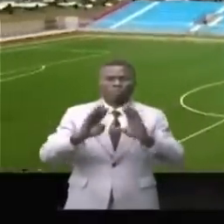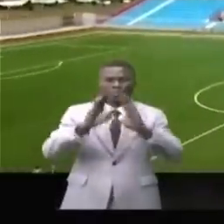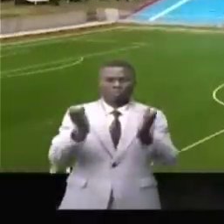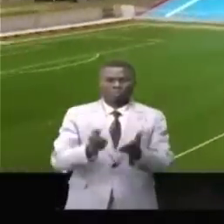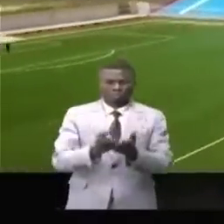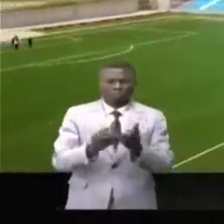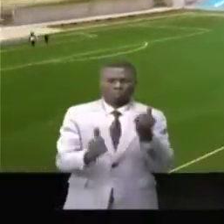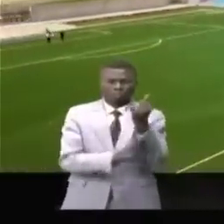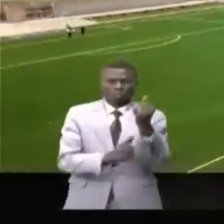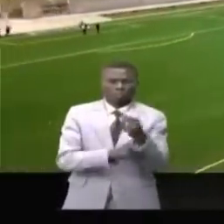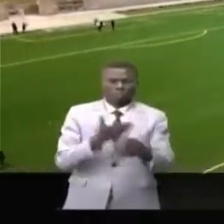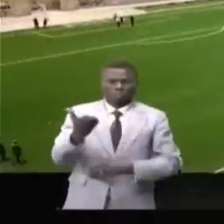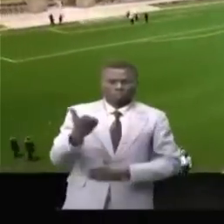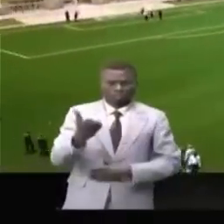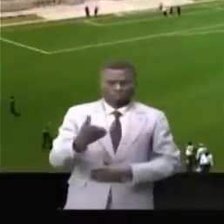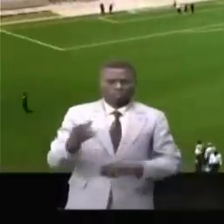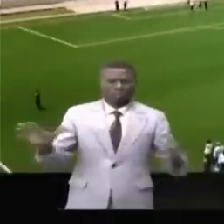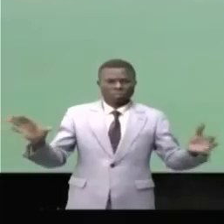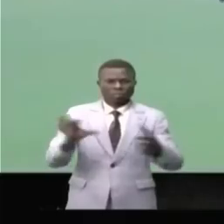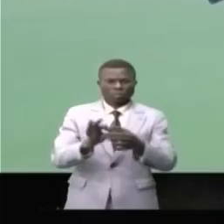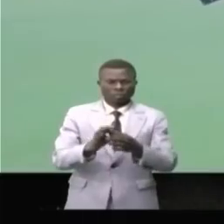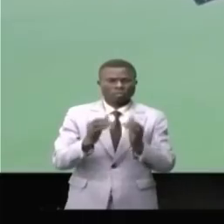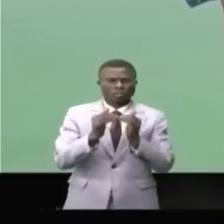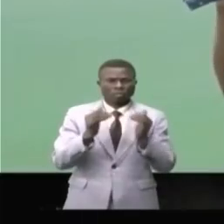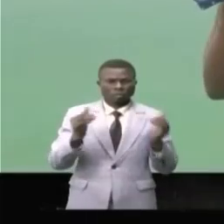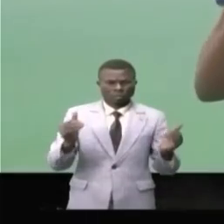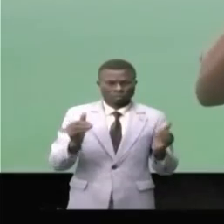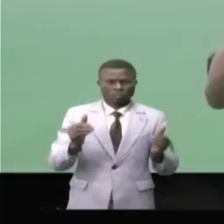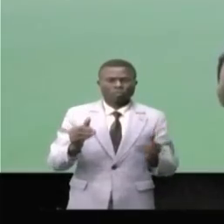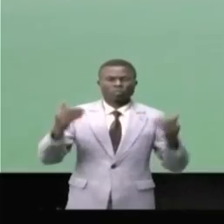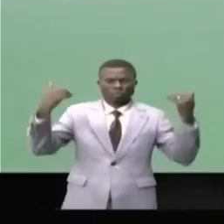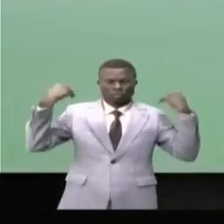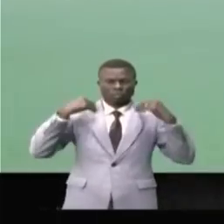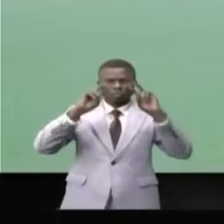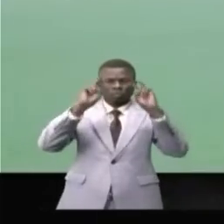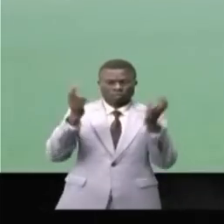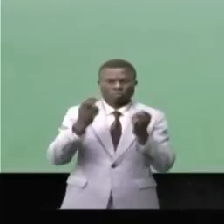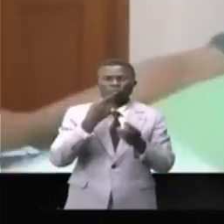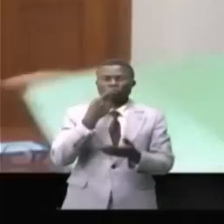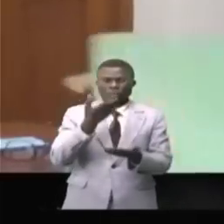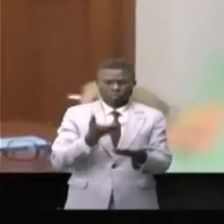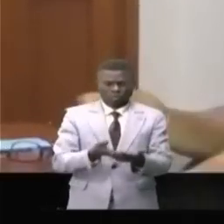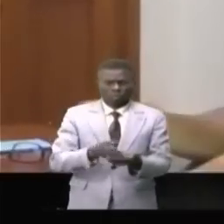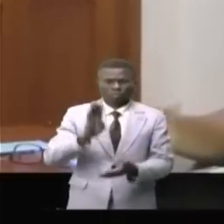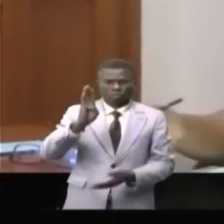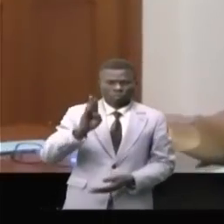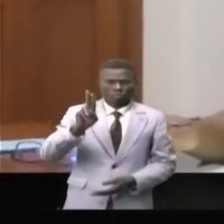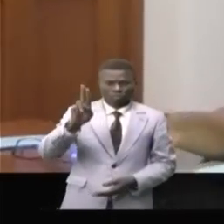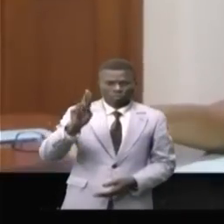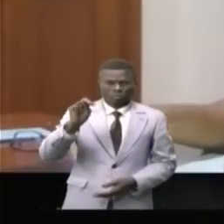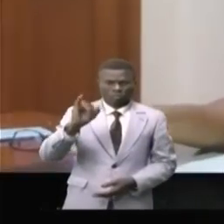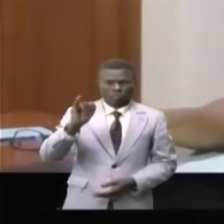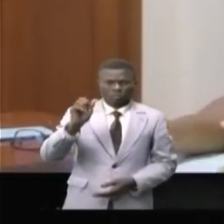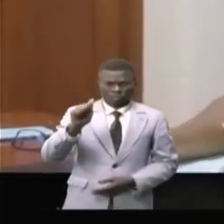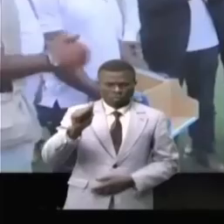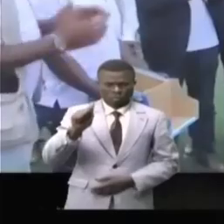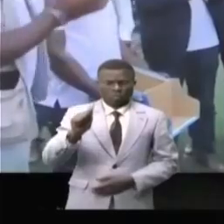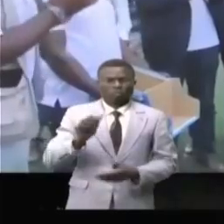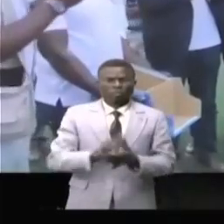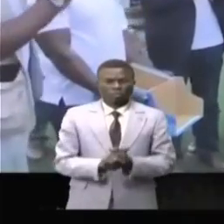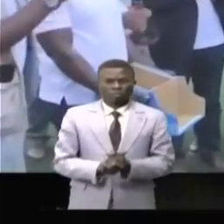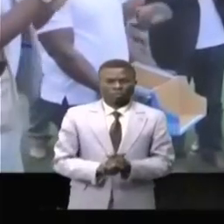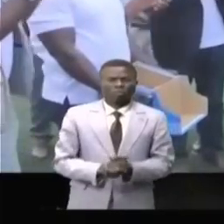communautés de l'Ituri pour une cohabitation pacifique, a dit le maire Haï de la ville de Bougna au nom du gouverneur militaire de l'Ituri